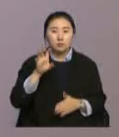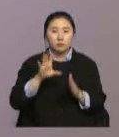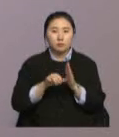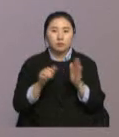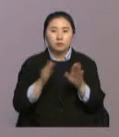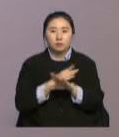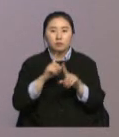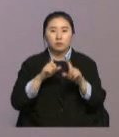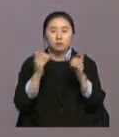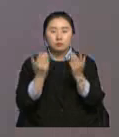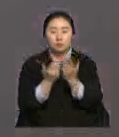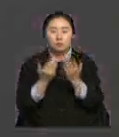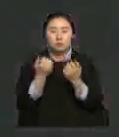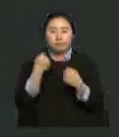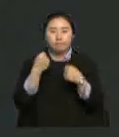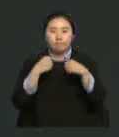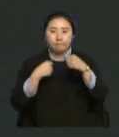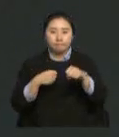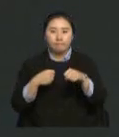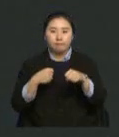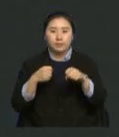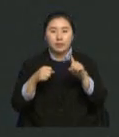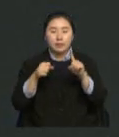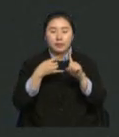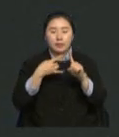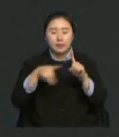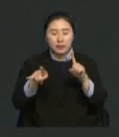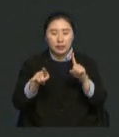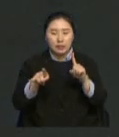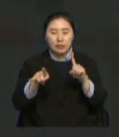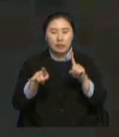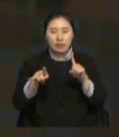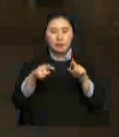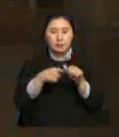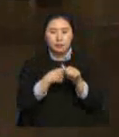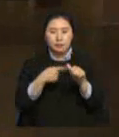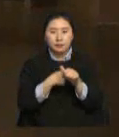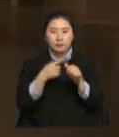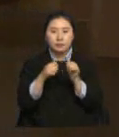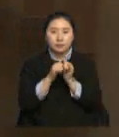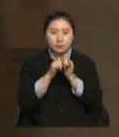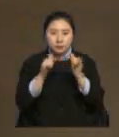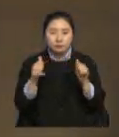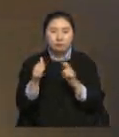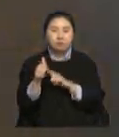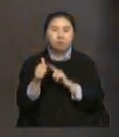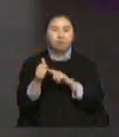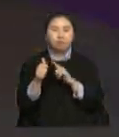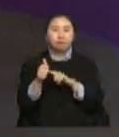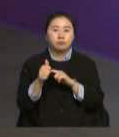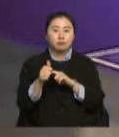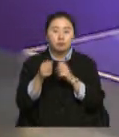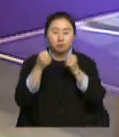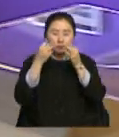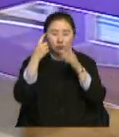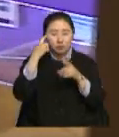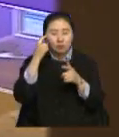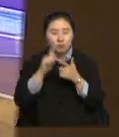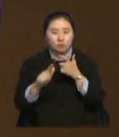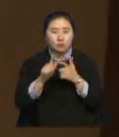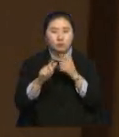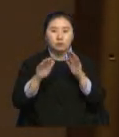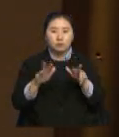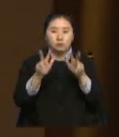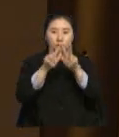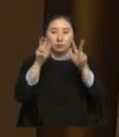1940년대부터 성북에서 작품 활동을 한 대한민국 1세대 조각가들 중 한 명인 송영수 조각가. 그의 창작의 고뇌를 담은